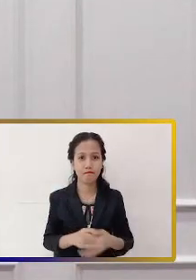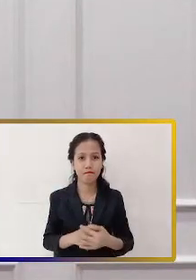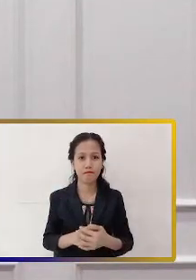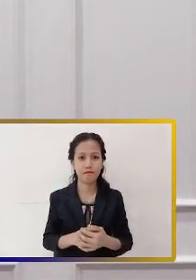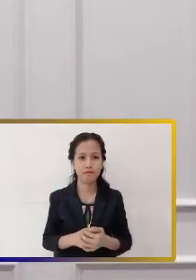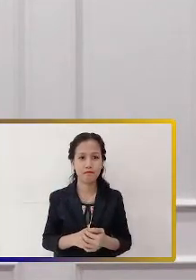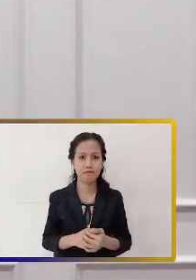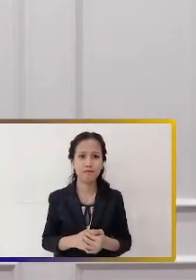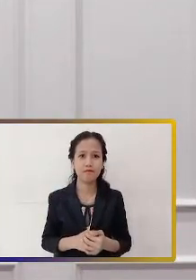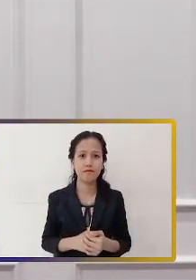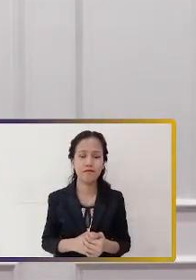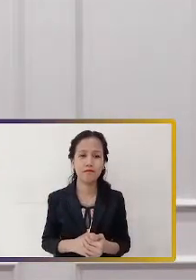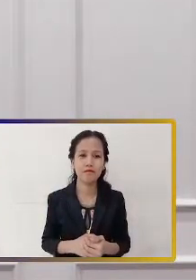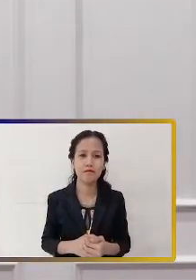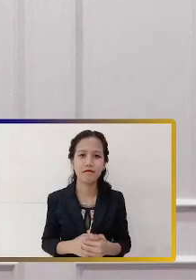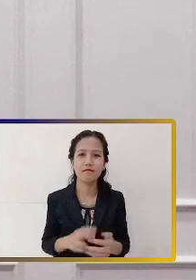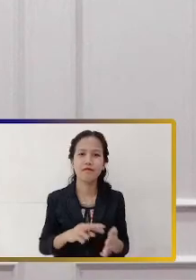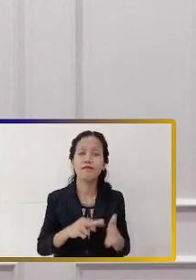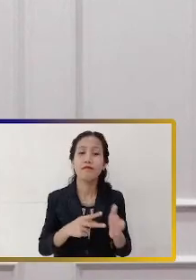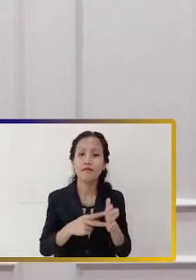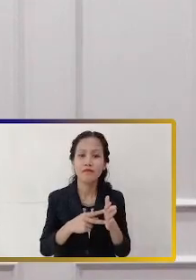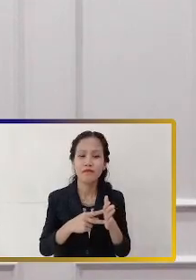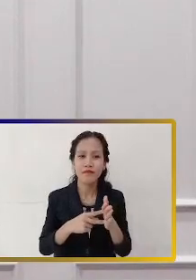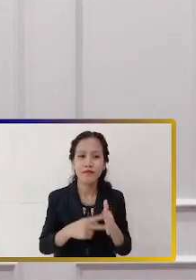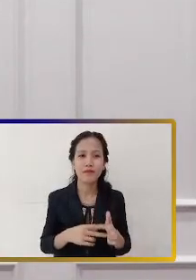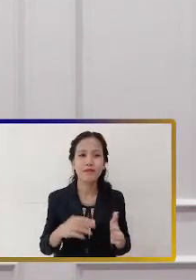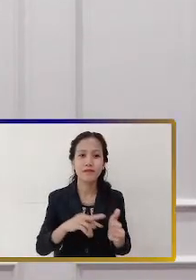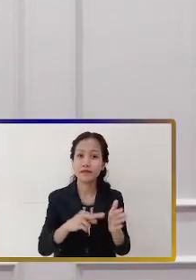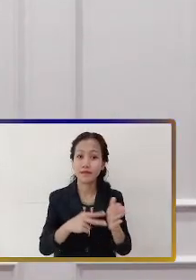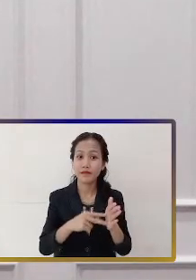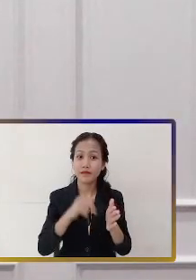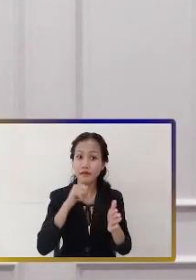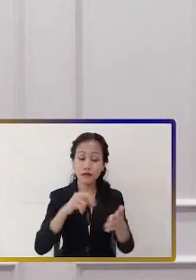siya nagbabasa sa cellphone. Hindi siya nagbabasa doon sa